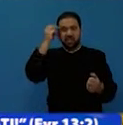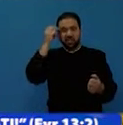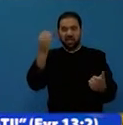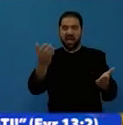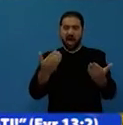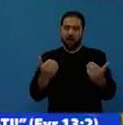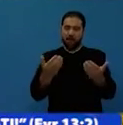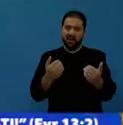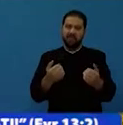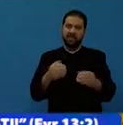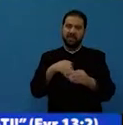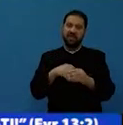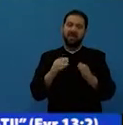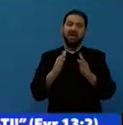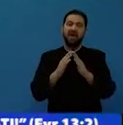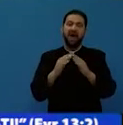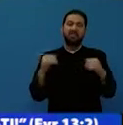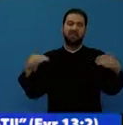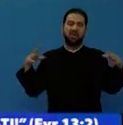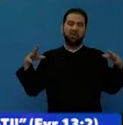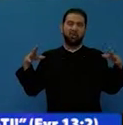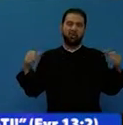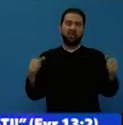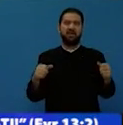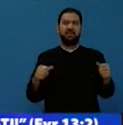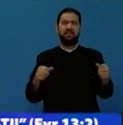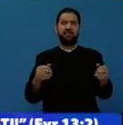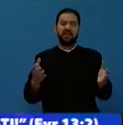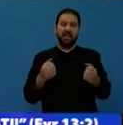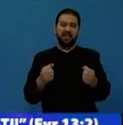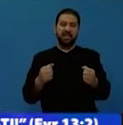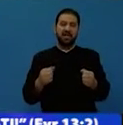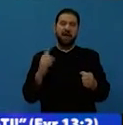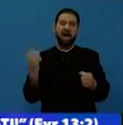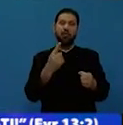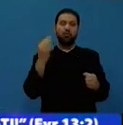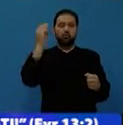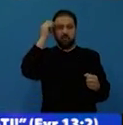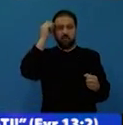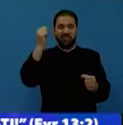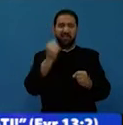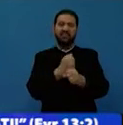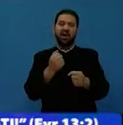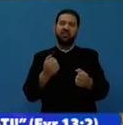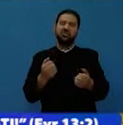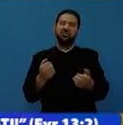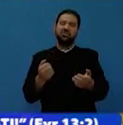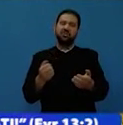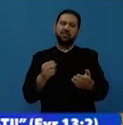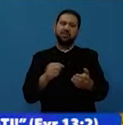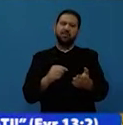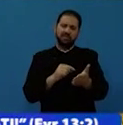în gazdă îngeri. Adică Apostolul Pavel făcea trimitere la